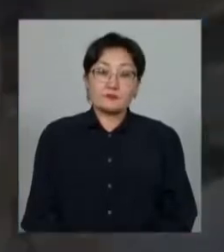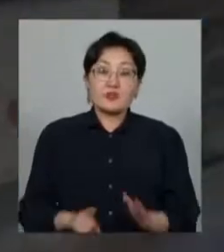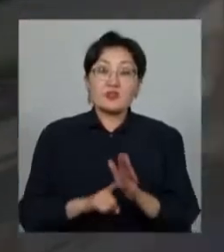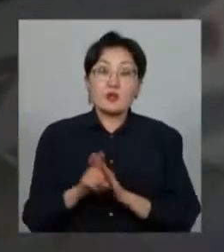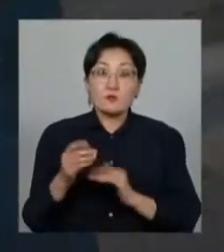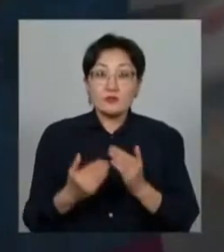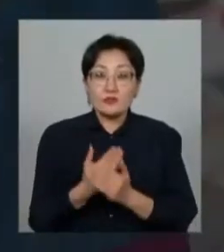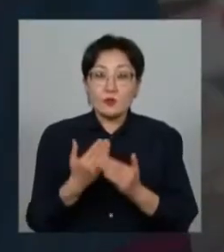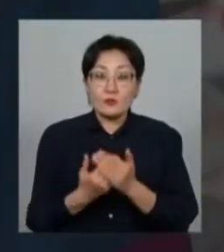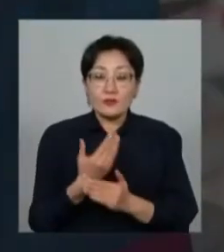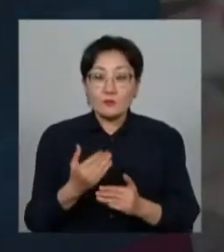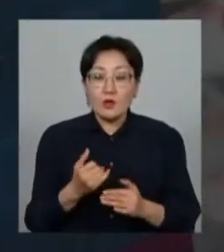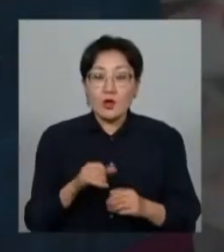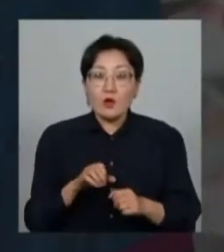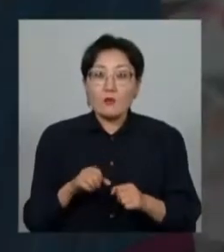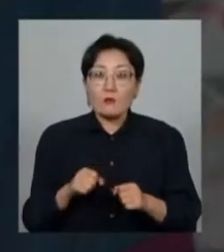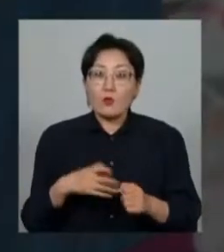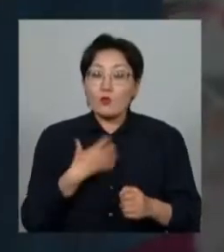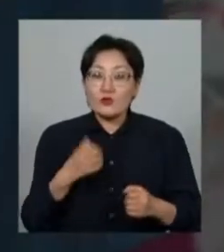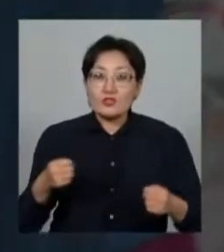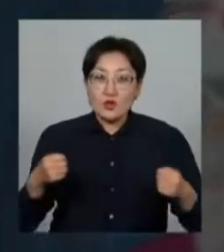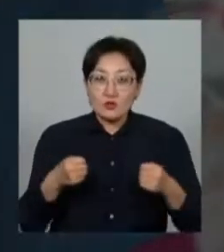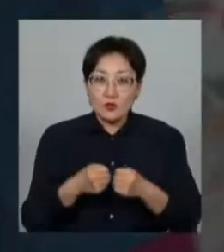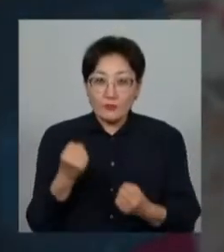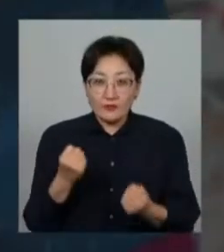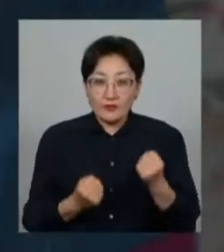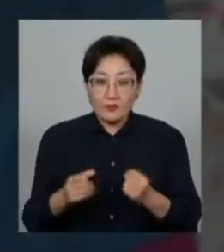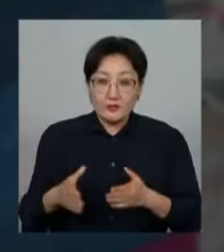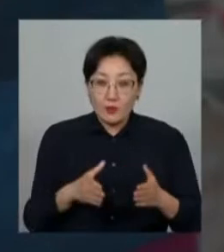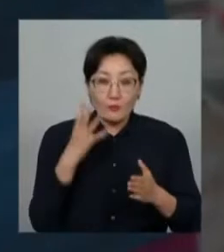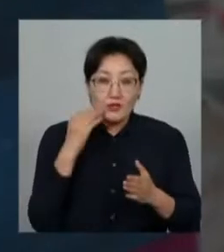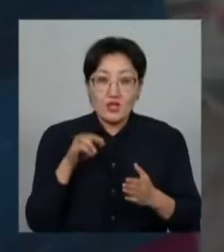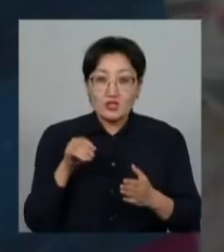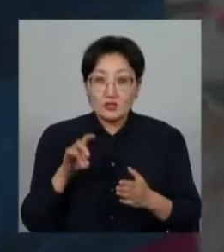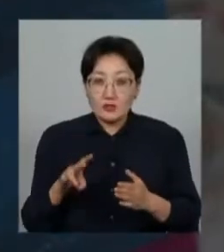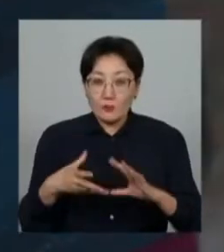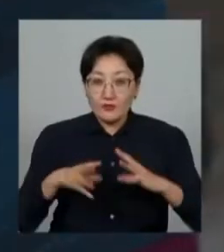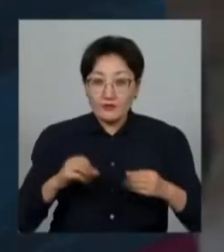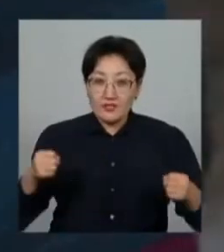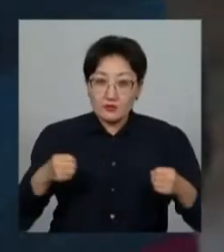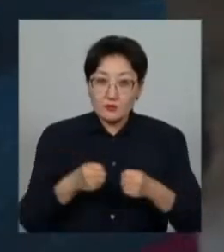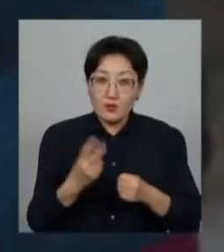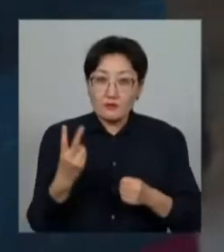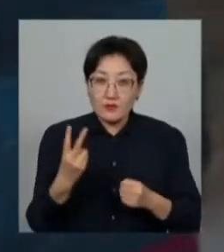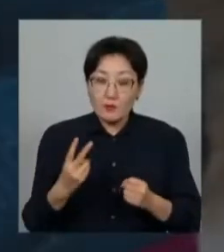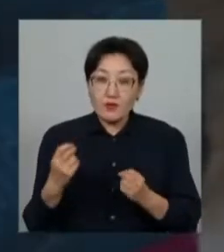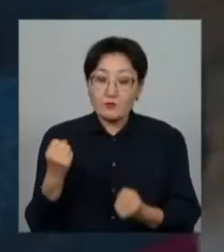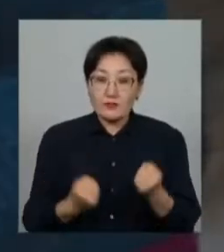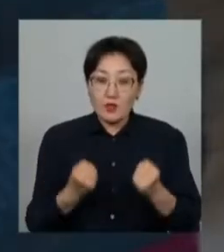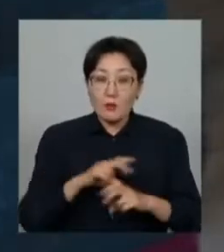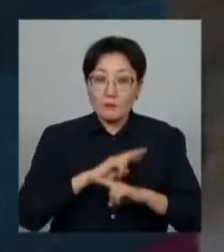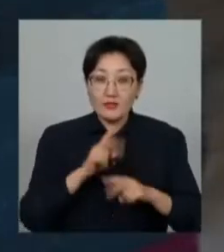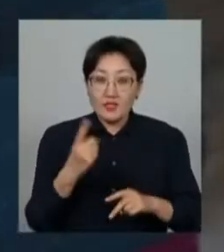Начинаем выпуск с новости о жутком ДТП в Алматинской области. На автодороге Алматы-Житыген в результате столкновения двух легковых авто